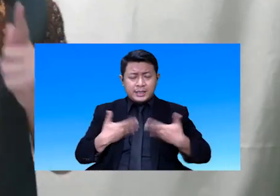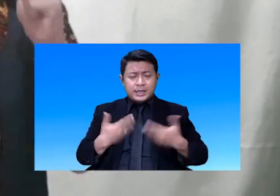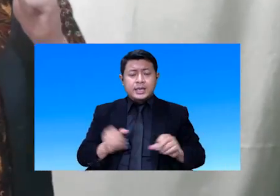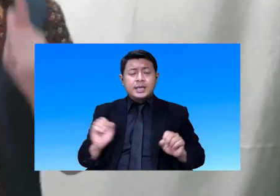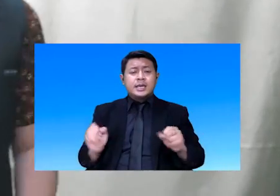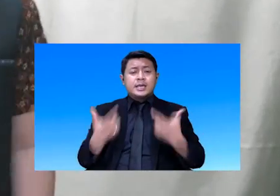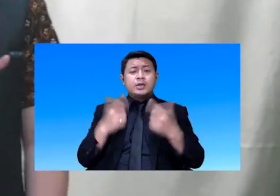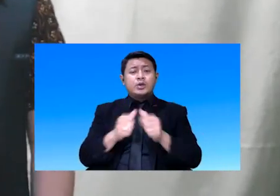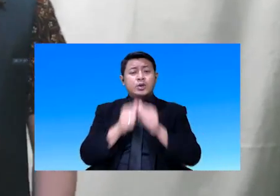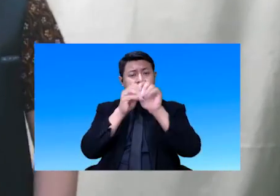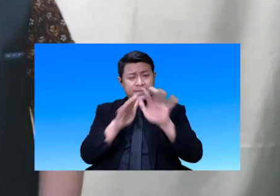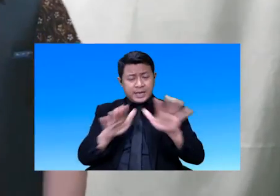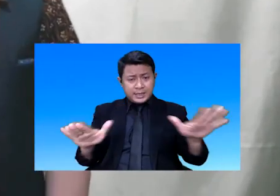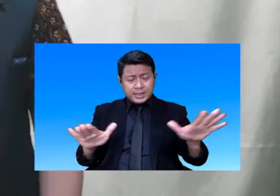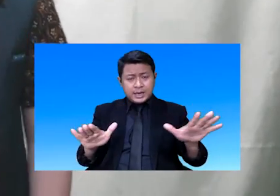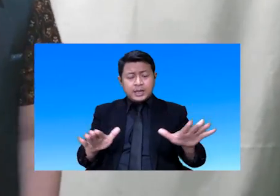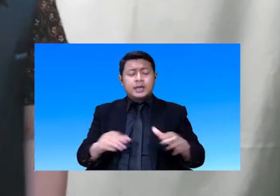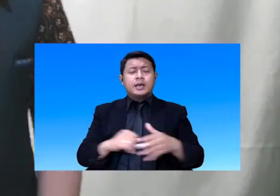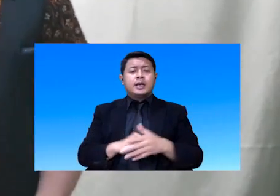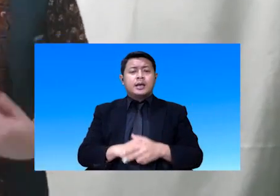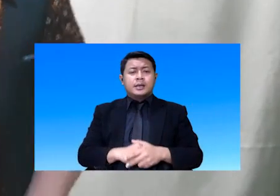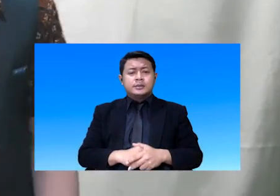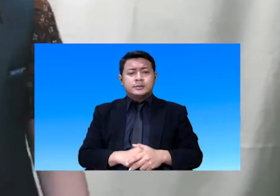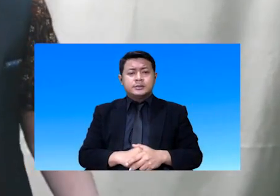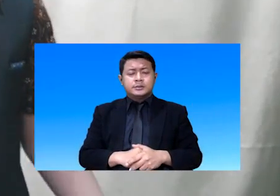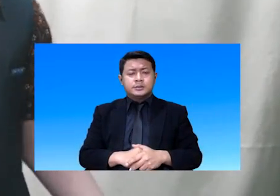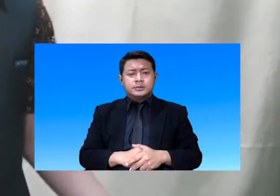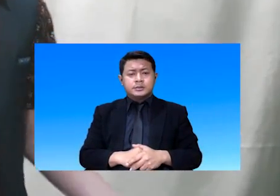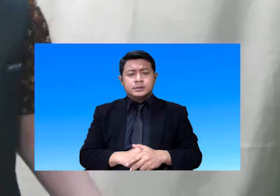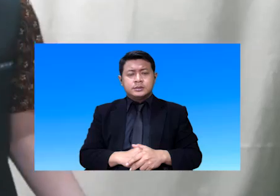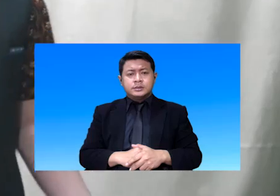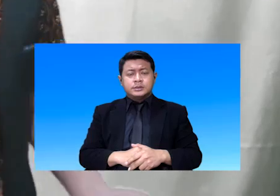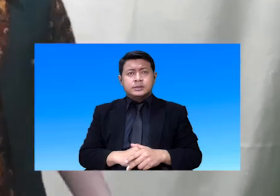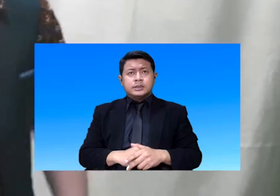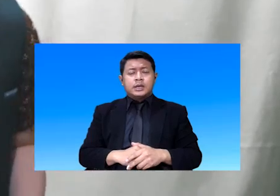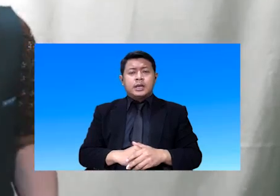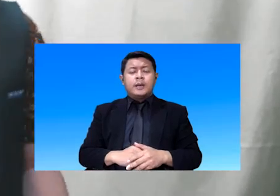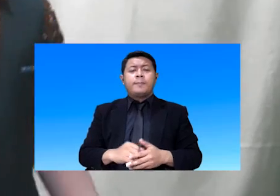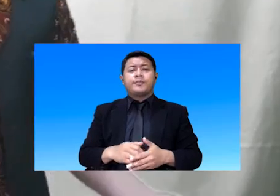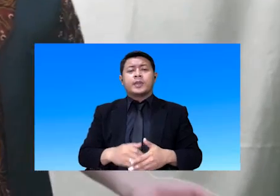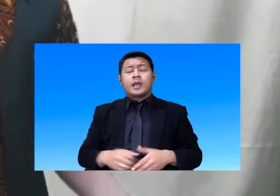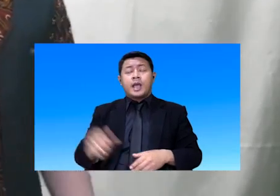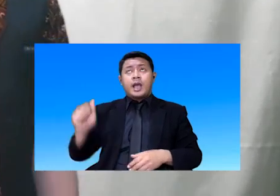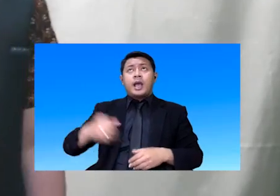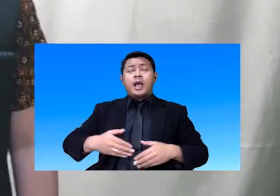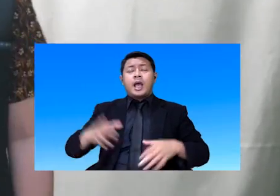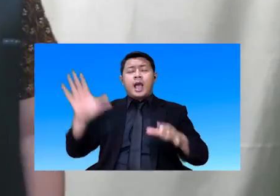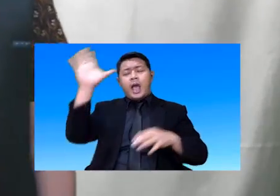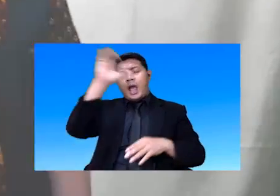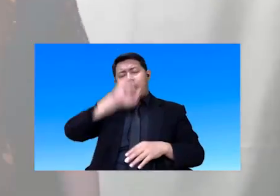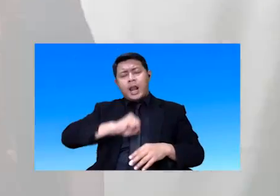damai sentosa di setiap masa, bersatulah kita semua.